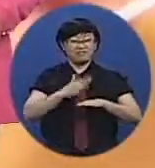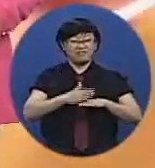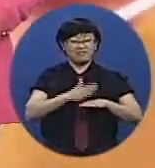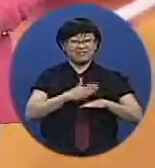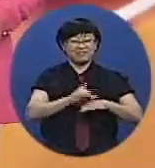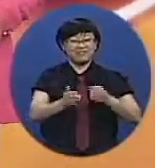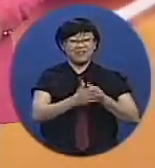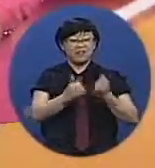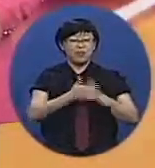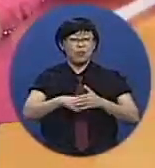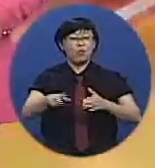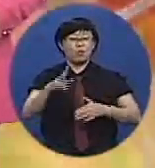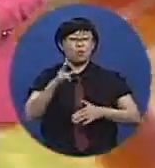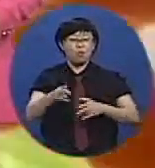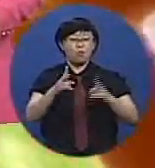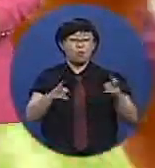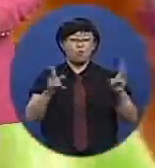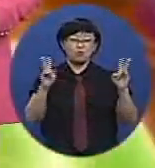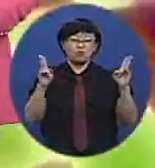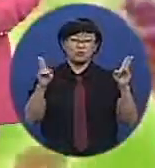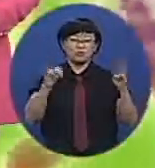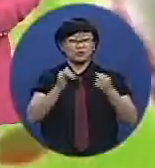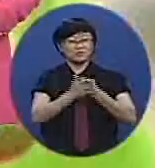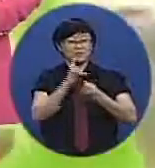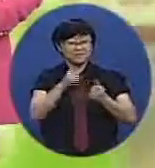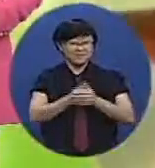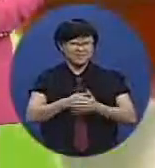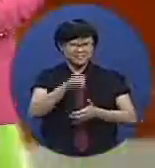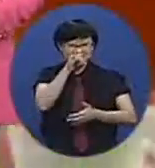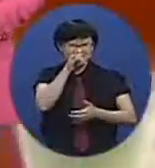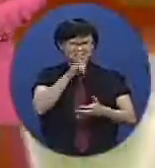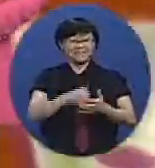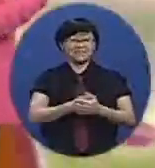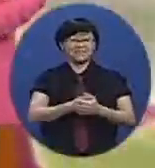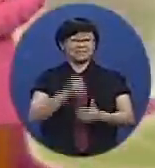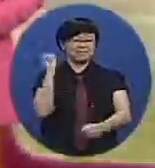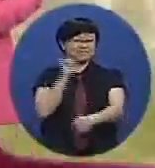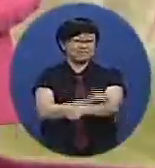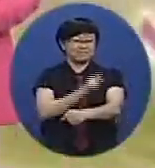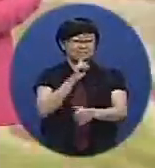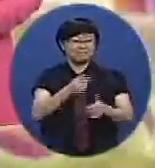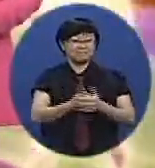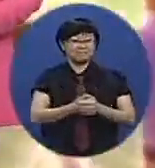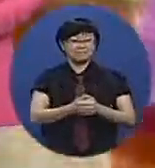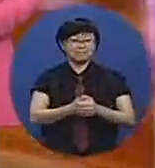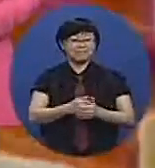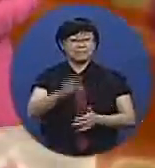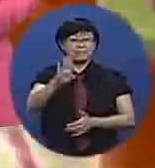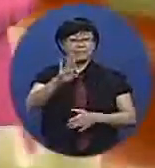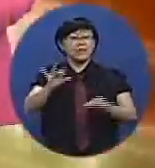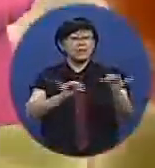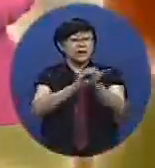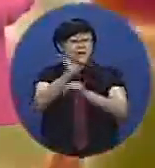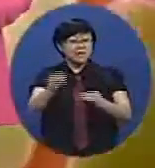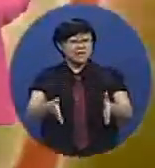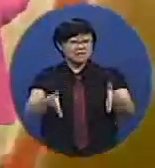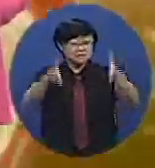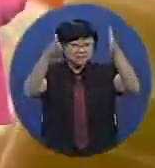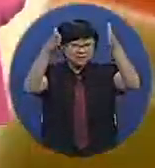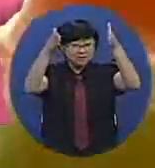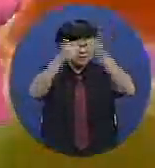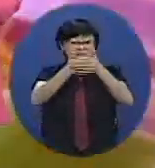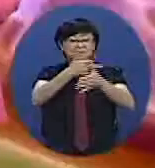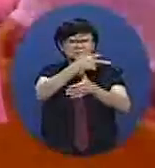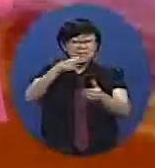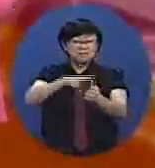노래가 보통 네. 넘어요. 잘해요. 예. 아유. 그런데요. 네. 백화점의 마트도 있잖아요. 대형